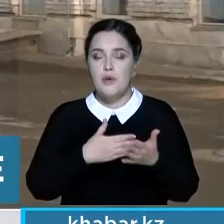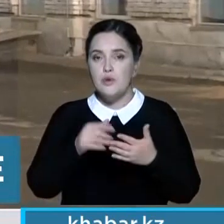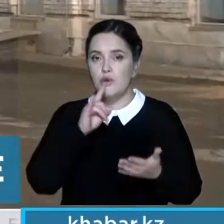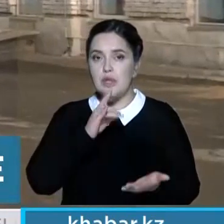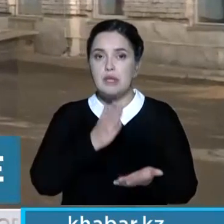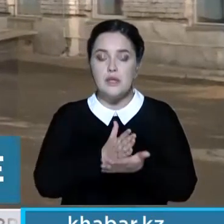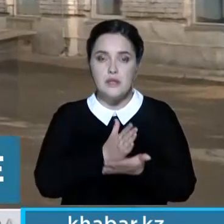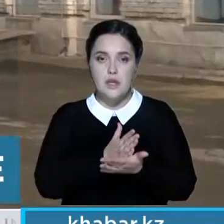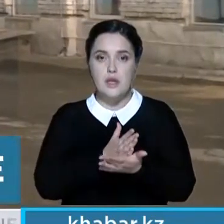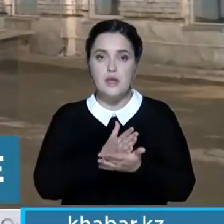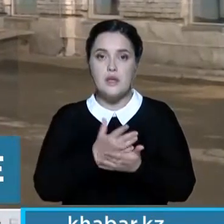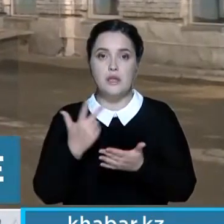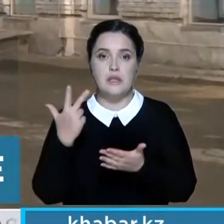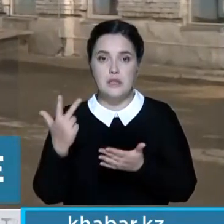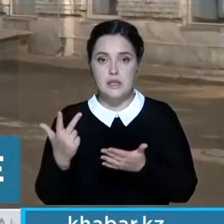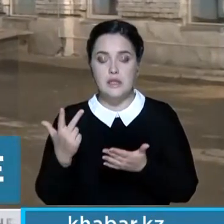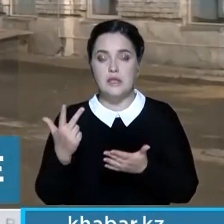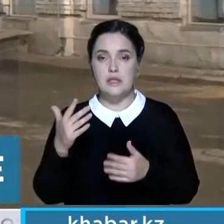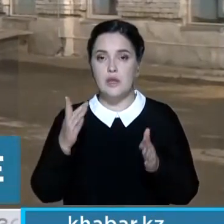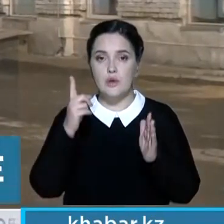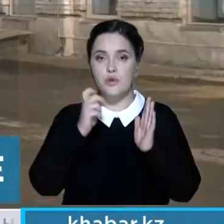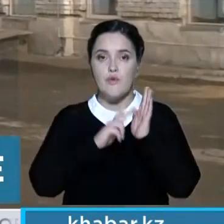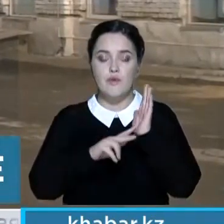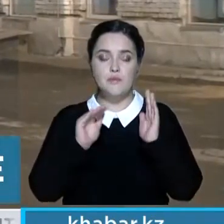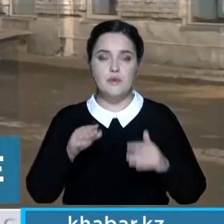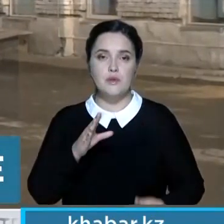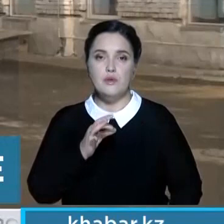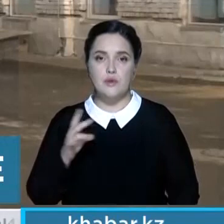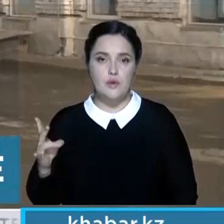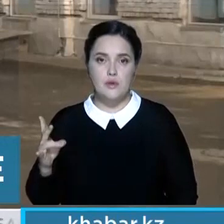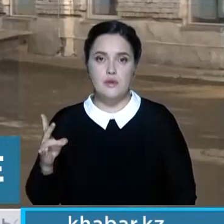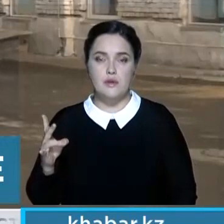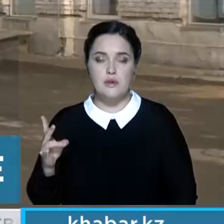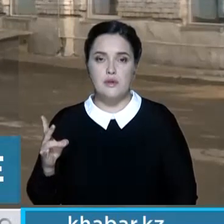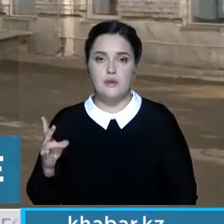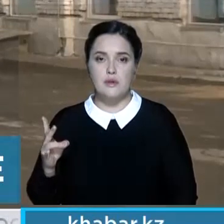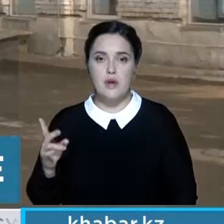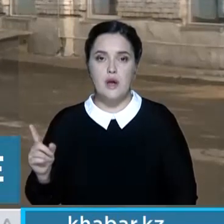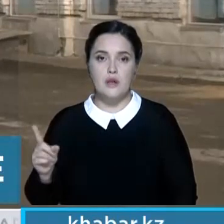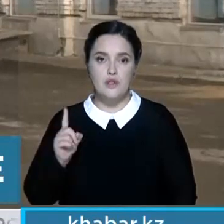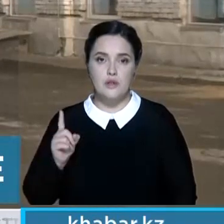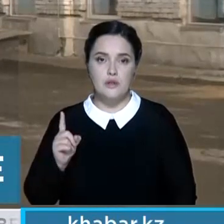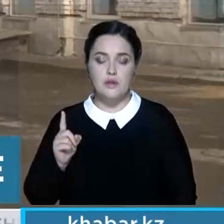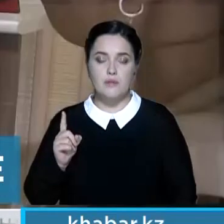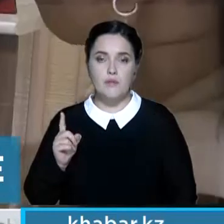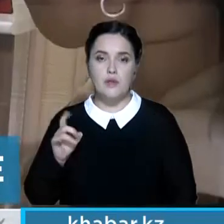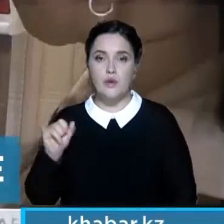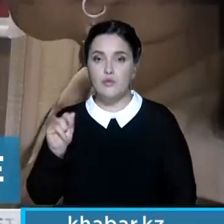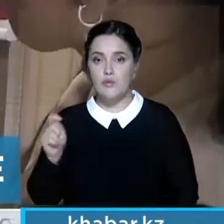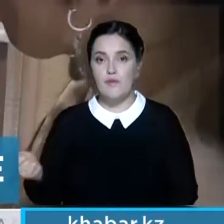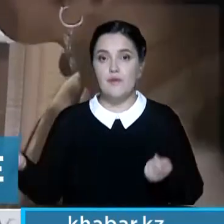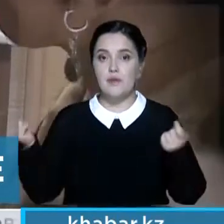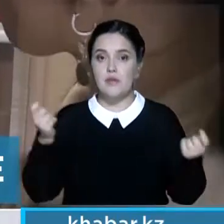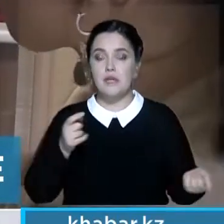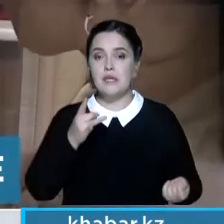Три цистерны 180 с лишним тонн в дороге. Ожидаем приход на выходные. Тем